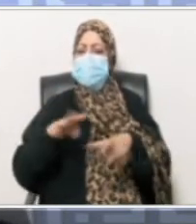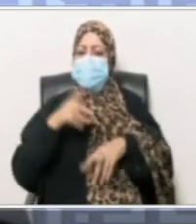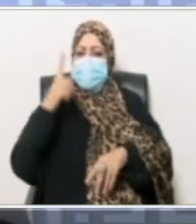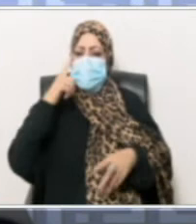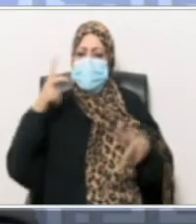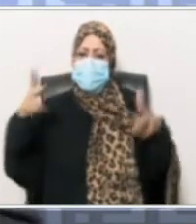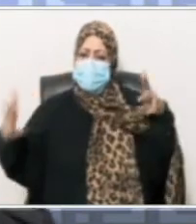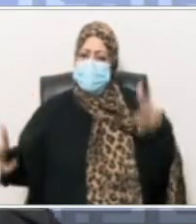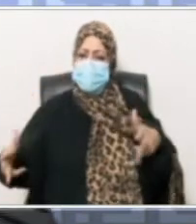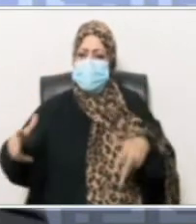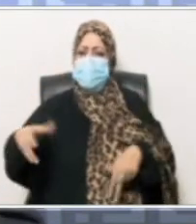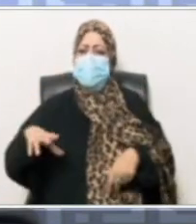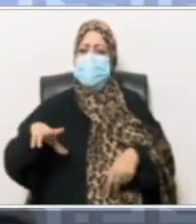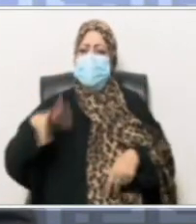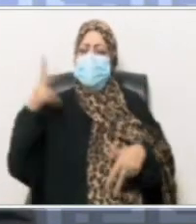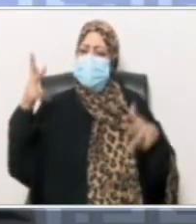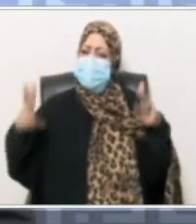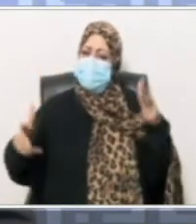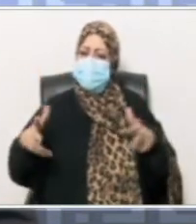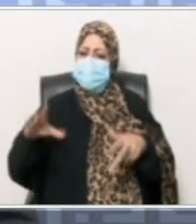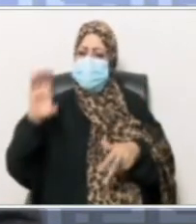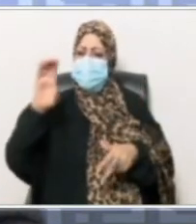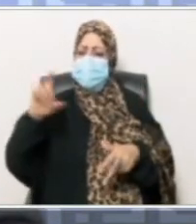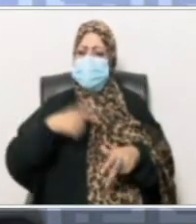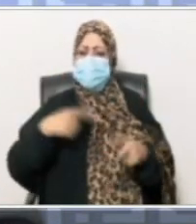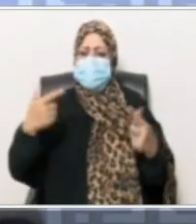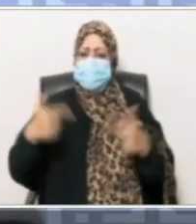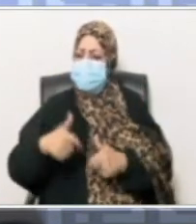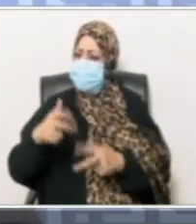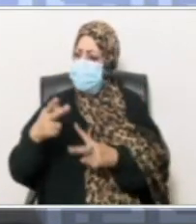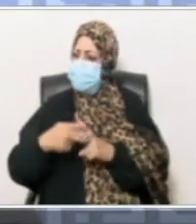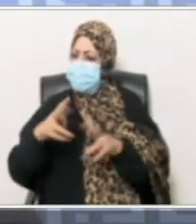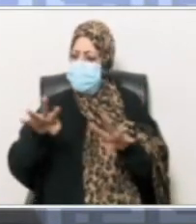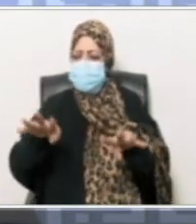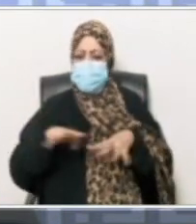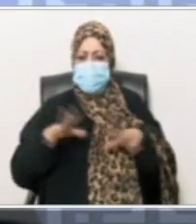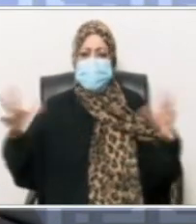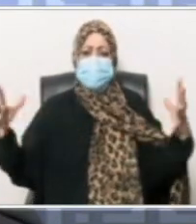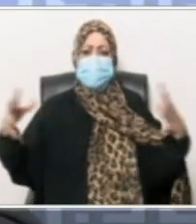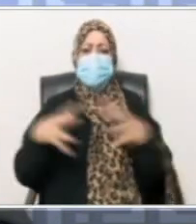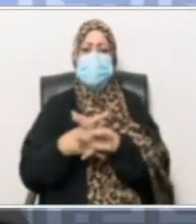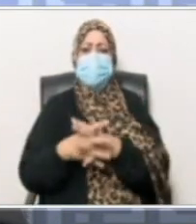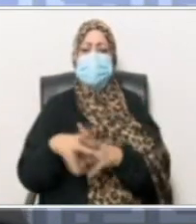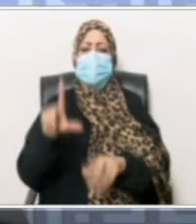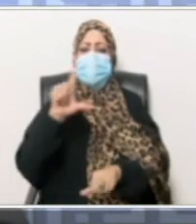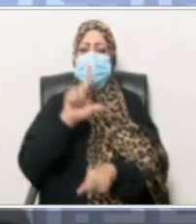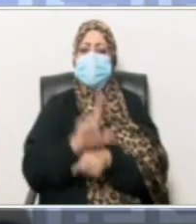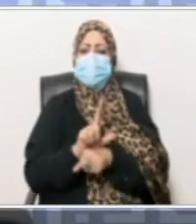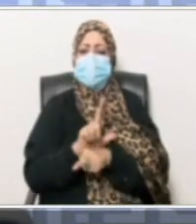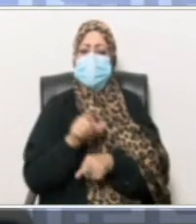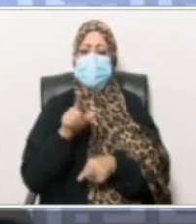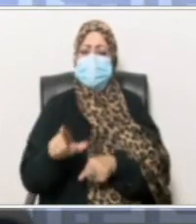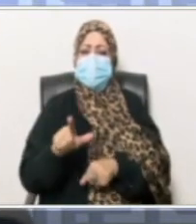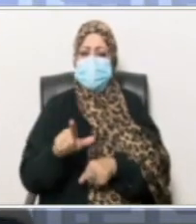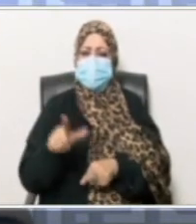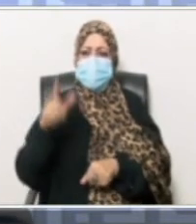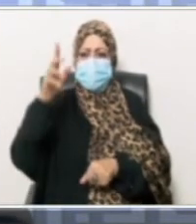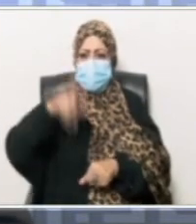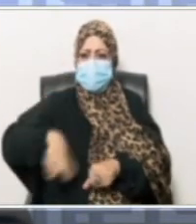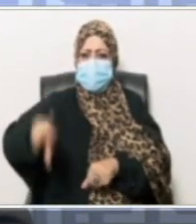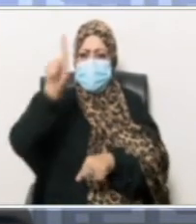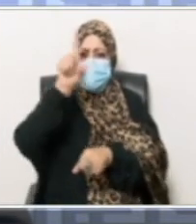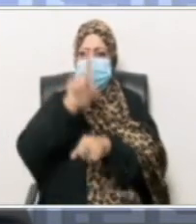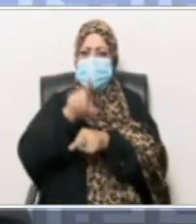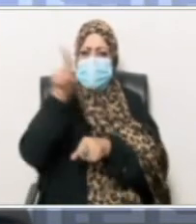في الشرق ولا في الغرب. والله كما تطلعوا أنتم يا رؤوس الفتنة البلاد ما هي متصالحة، وإحنا والله ما عندنا